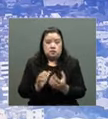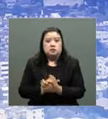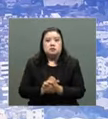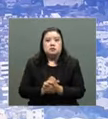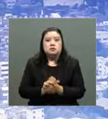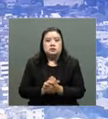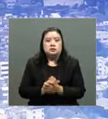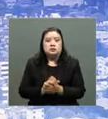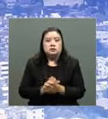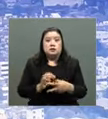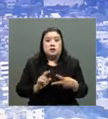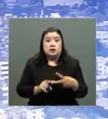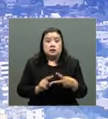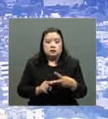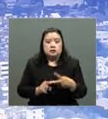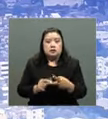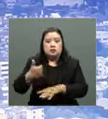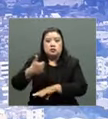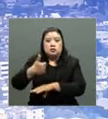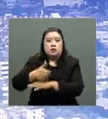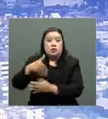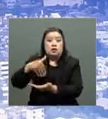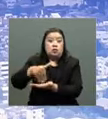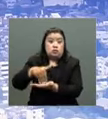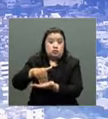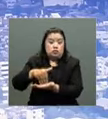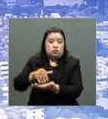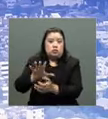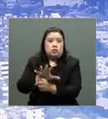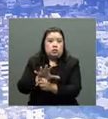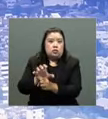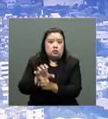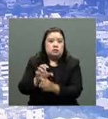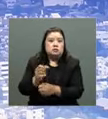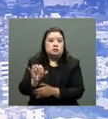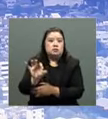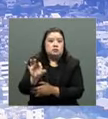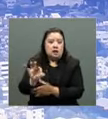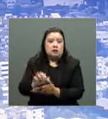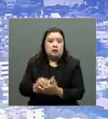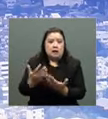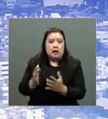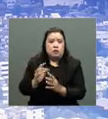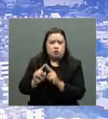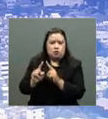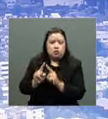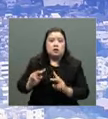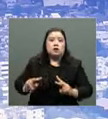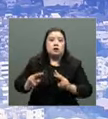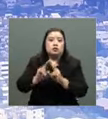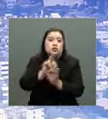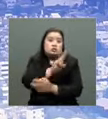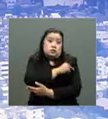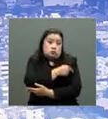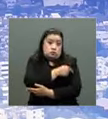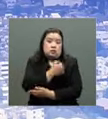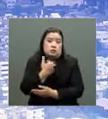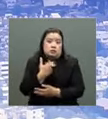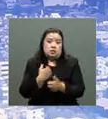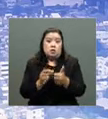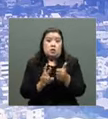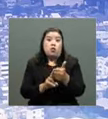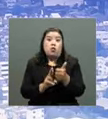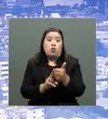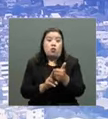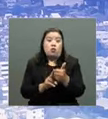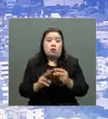นย์ท่านพลเอกประยุทธ์จันทร์โอชานะครับแล้วก็ได้หารือกันกับทางกระทรวงสาธารณสุขโดยท่านรองนายกรัฐมนตรีรัฐมนตรีว่า